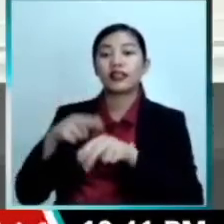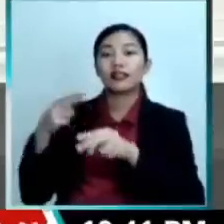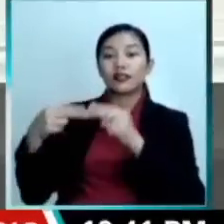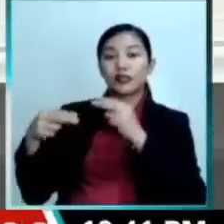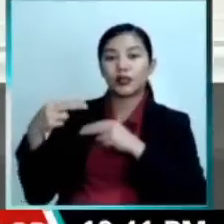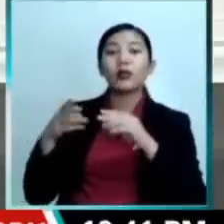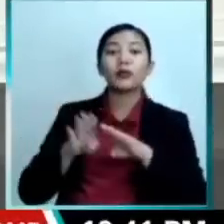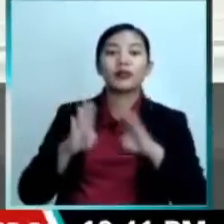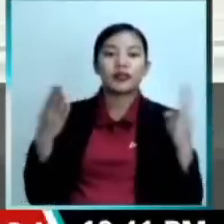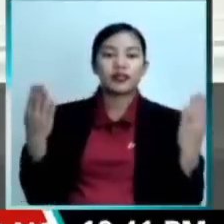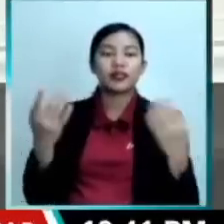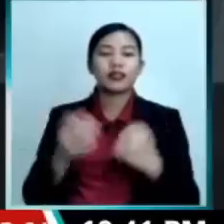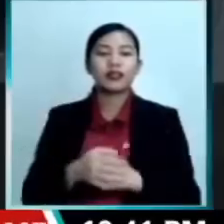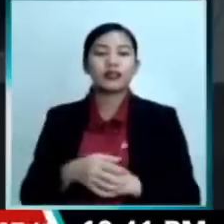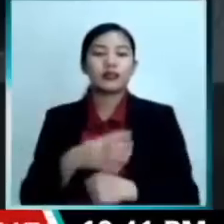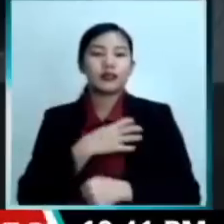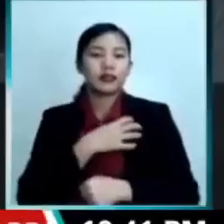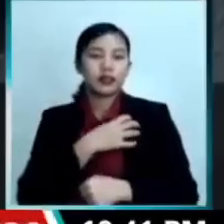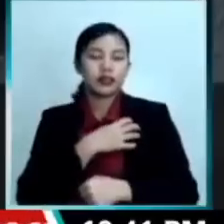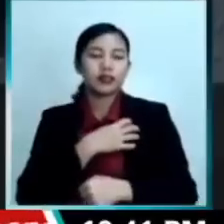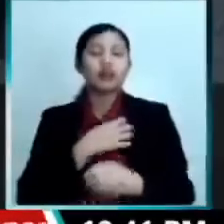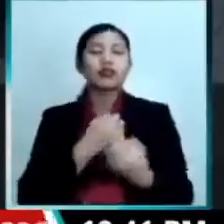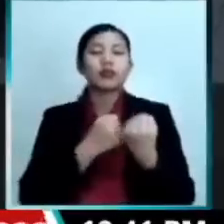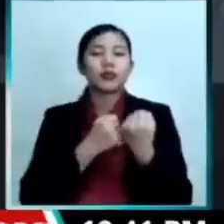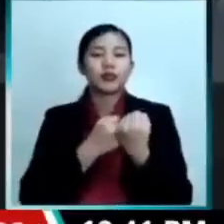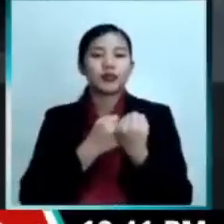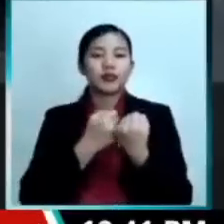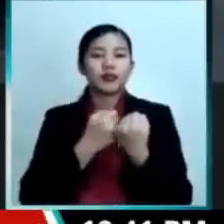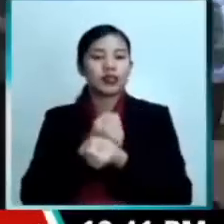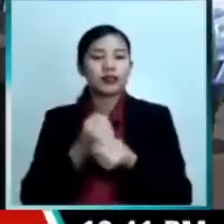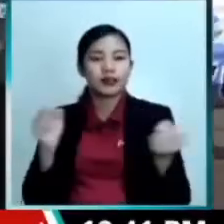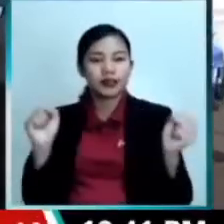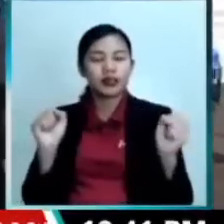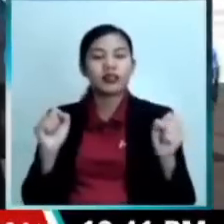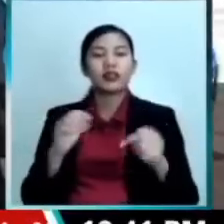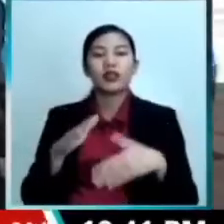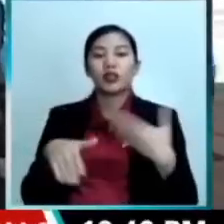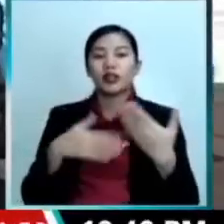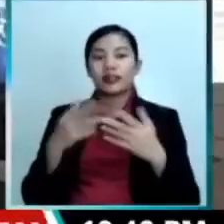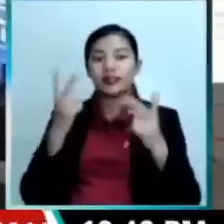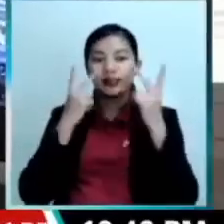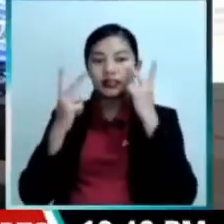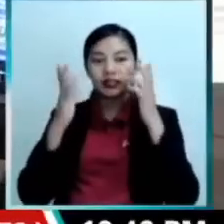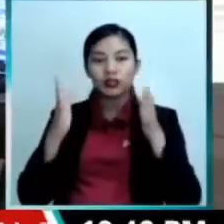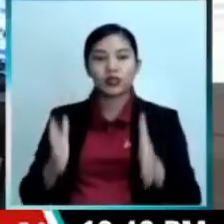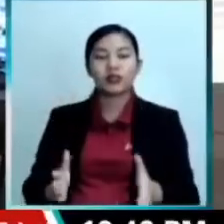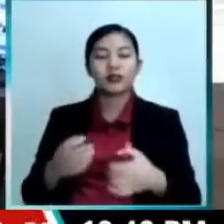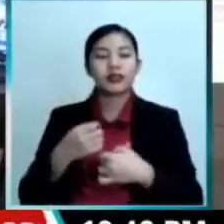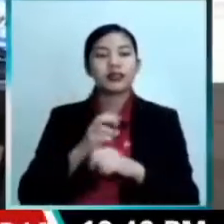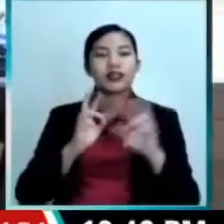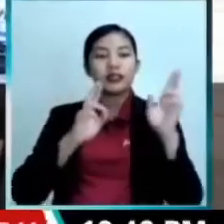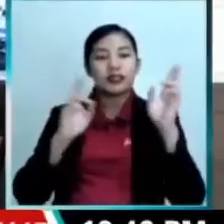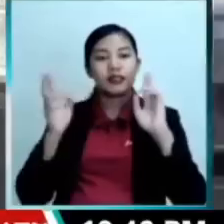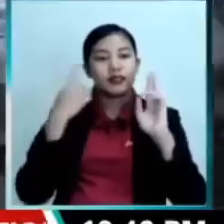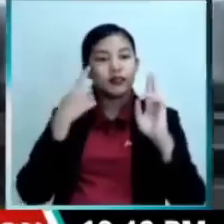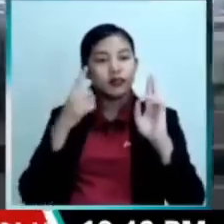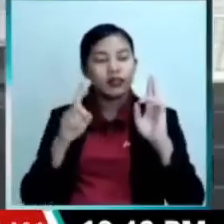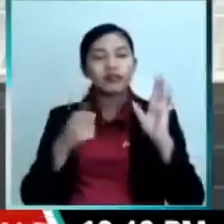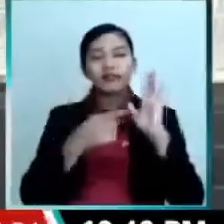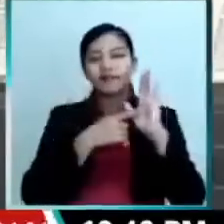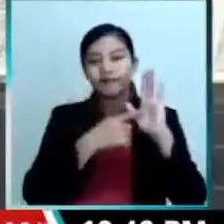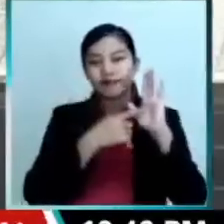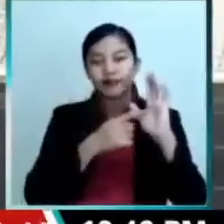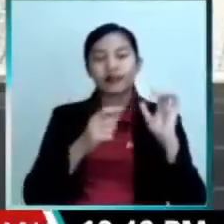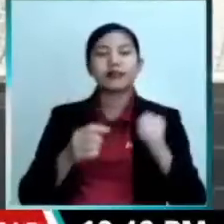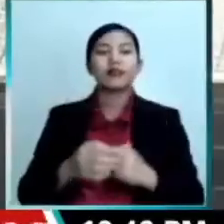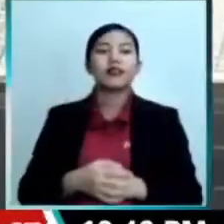daw sa seguridad sa mismong lugar at sa mga daraanan ng Pangulo at mga bisita. Naghahanda rin sila sa posibleng mga kilos protesta. Wala naman daw